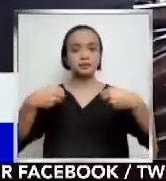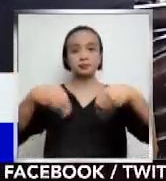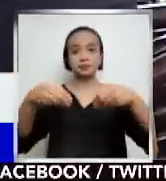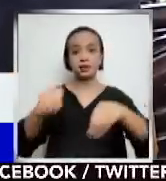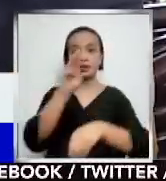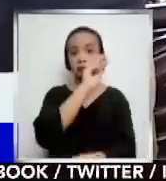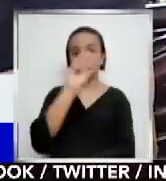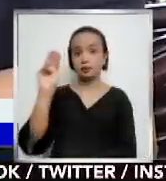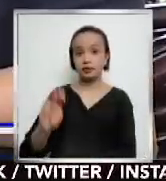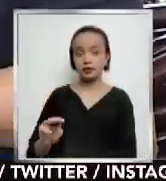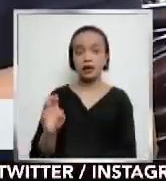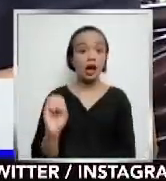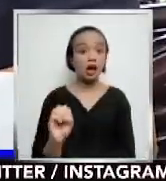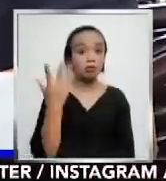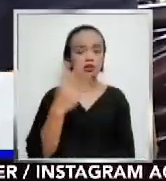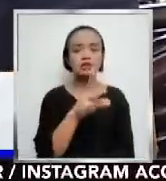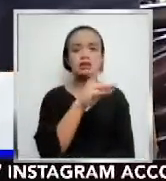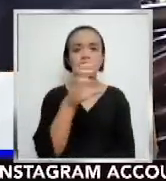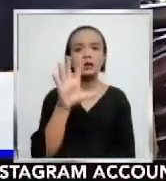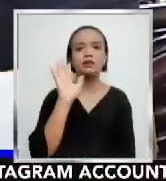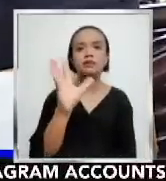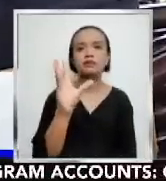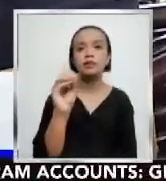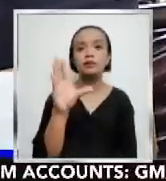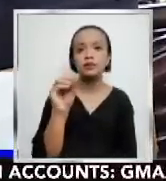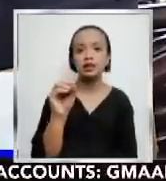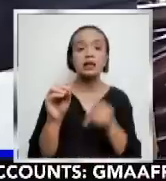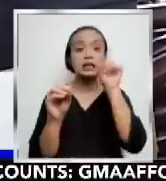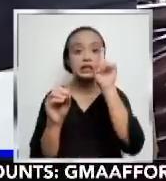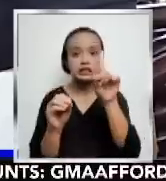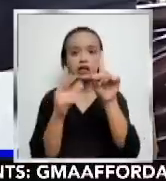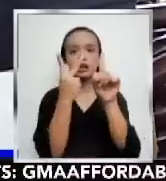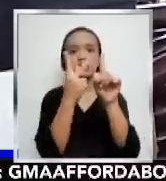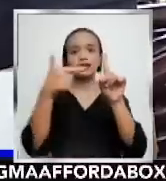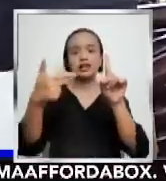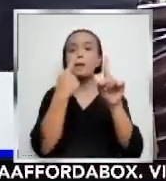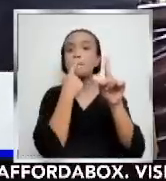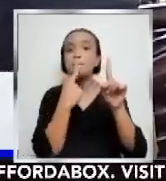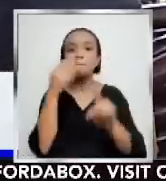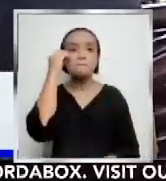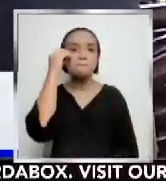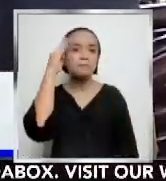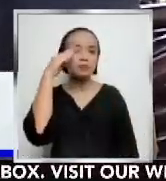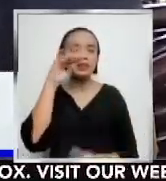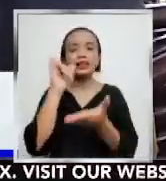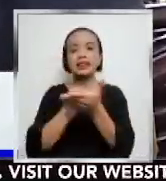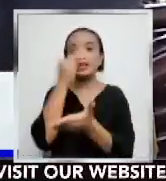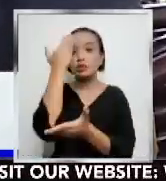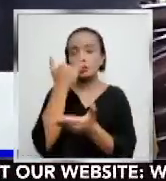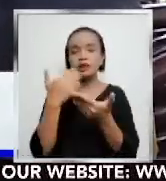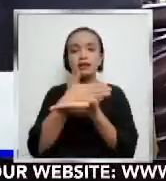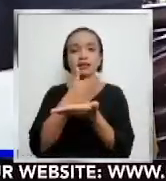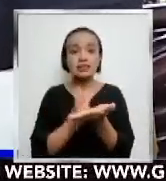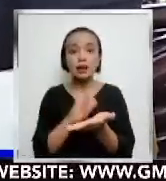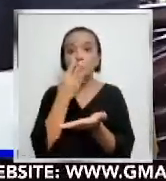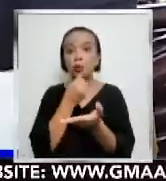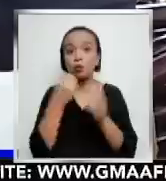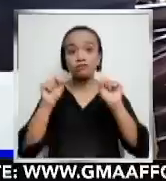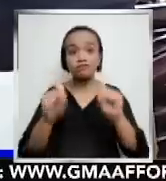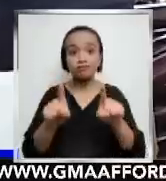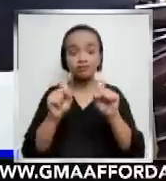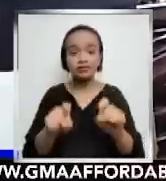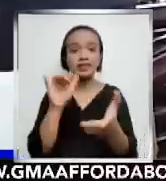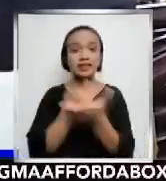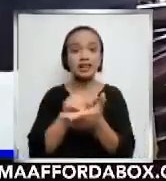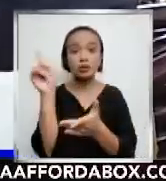hanggang 650 pesos ang kada kilo ng pulang sibuyas. Kaya naman, may ilang pwestong nagtitinda nitong tinatawag na